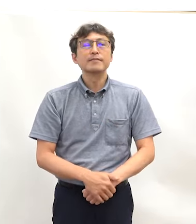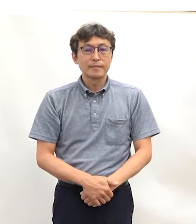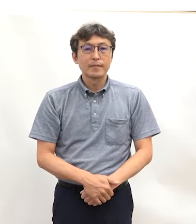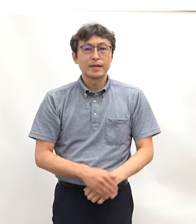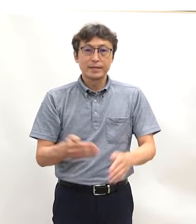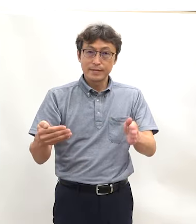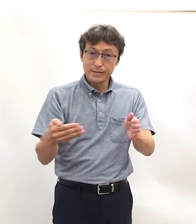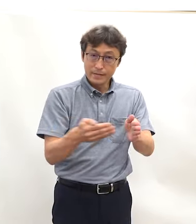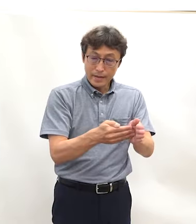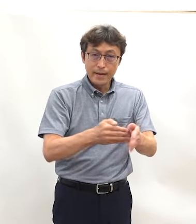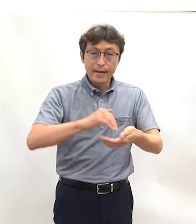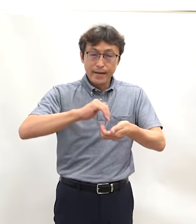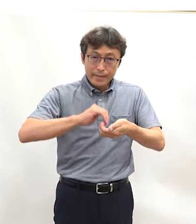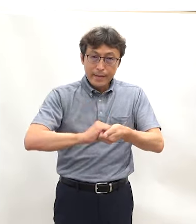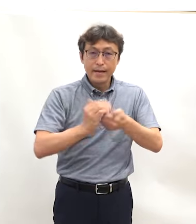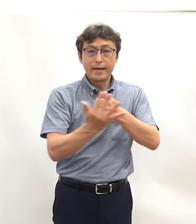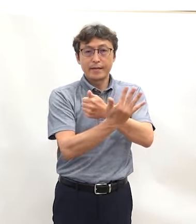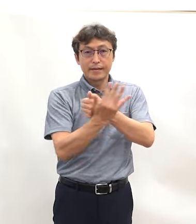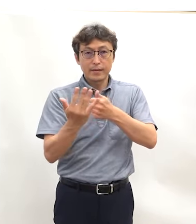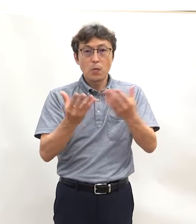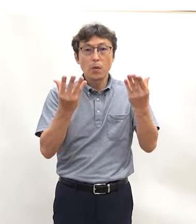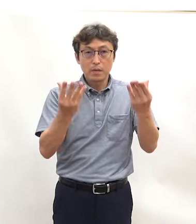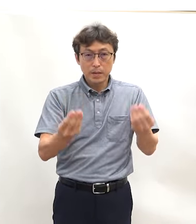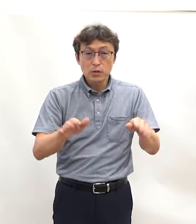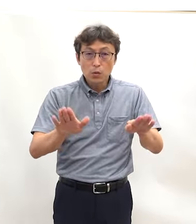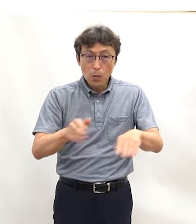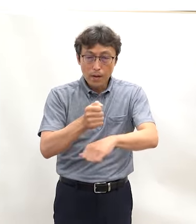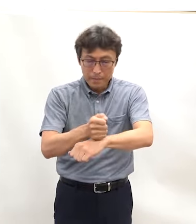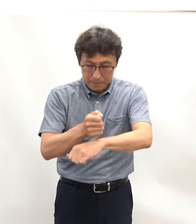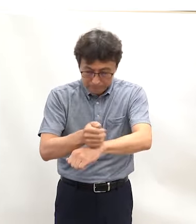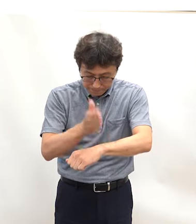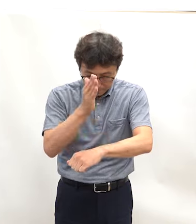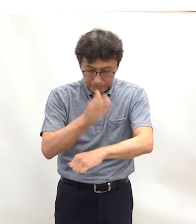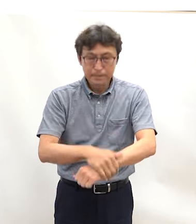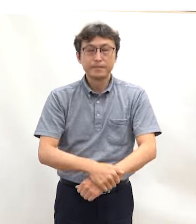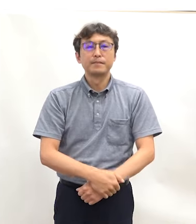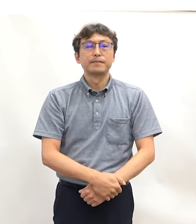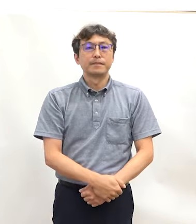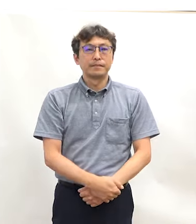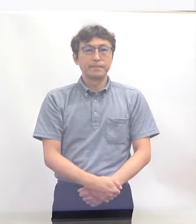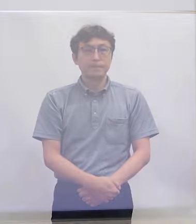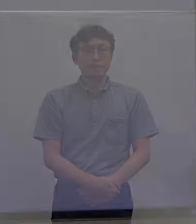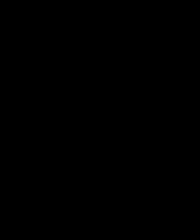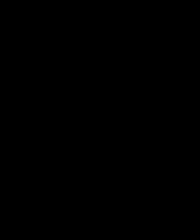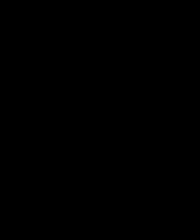上をもちまして定例記者会見を終了いたします。本日は大変ありがとうございました。 ありがとうございました。